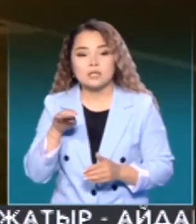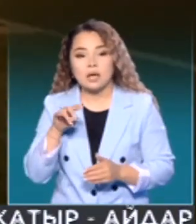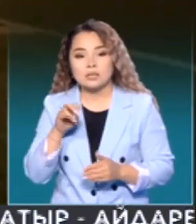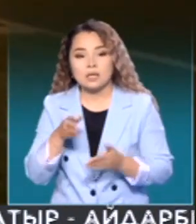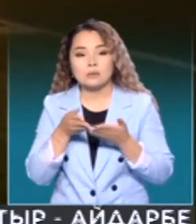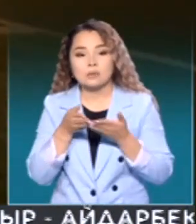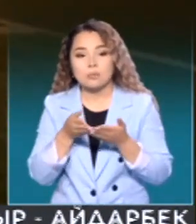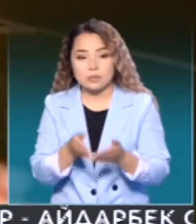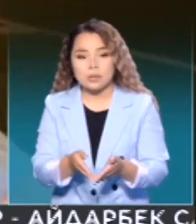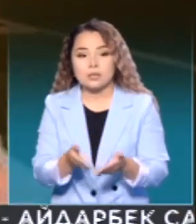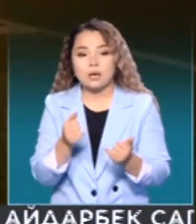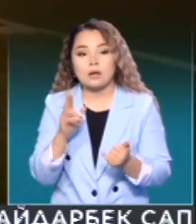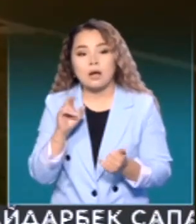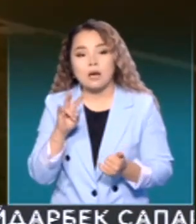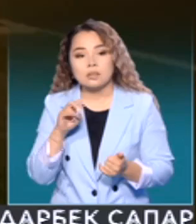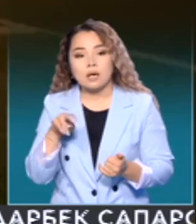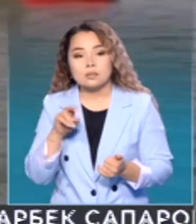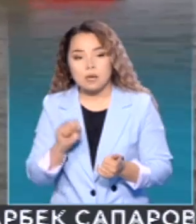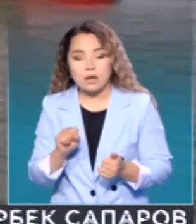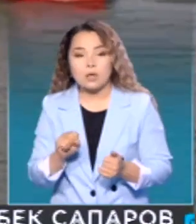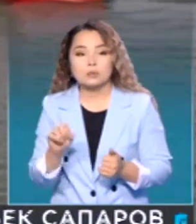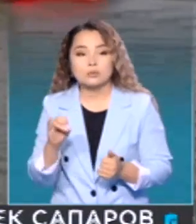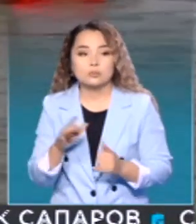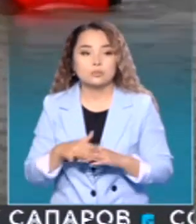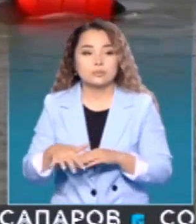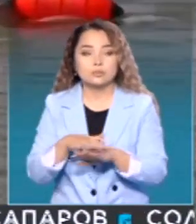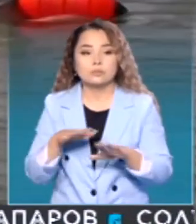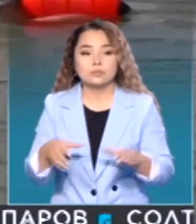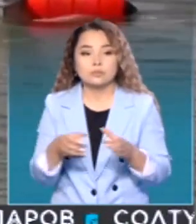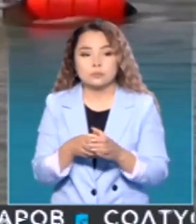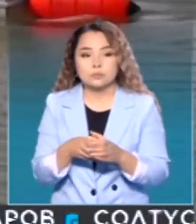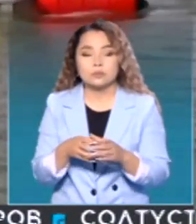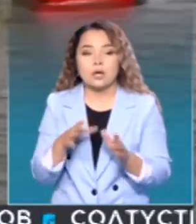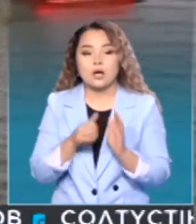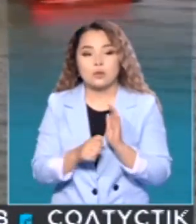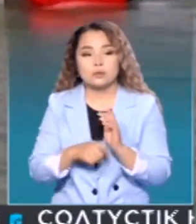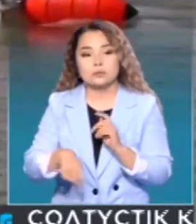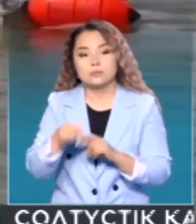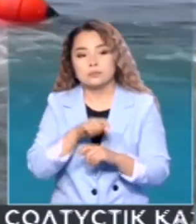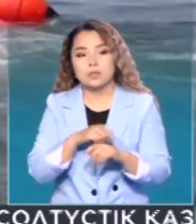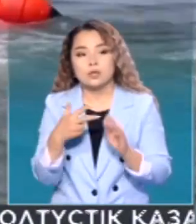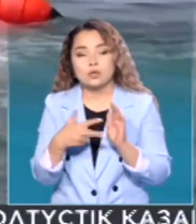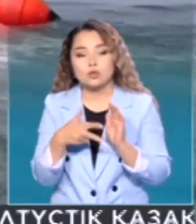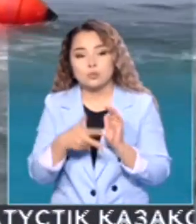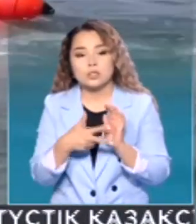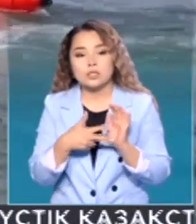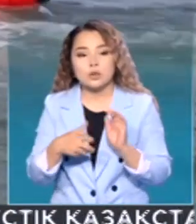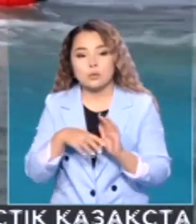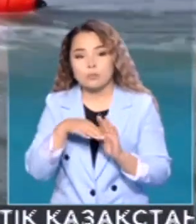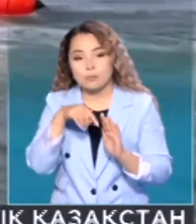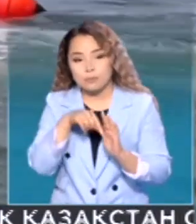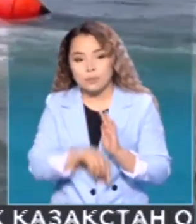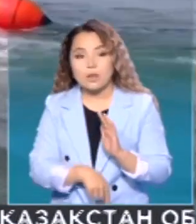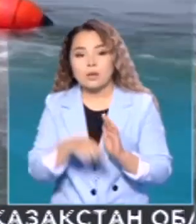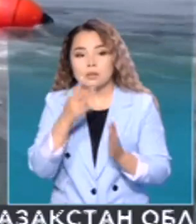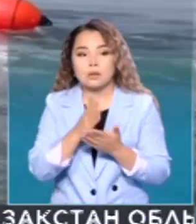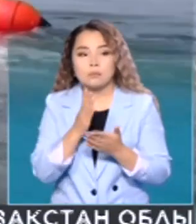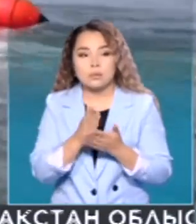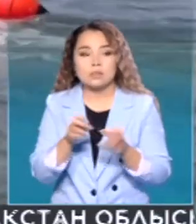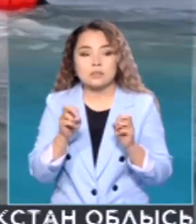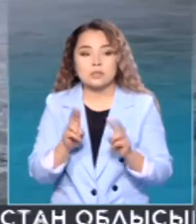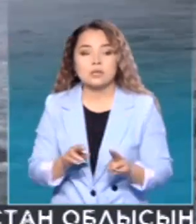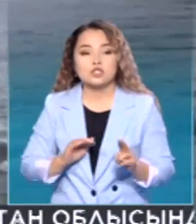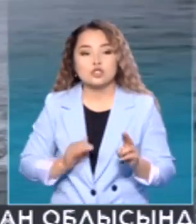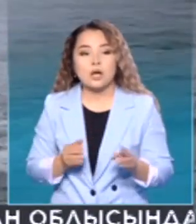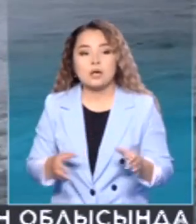Атлант мұхитында Канаданың оңтүстік жағалауында 600 шақырым жерде 3800 метр тереңдікте жатыр. Осы апат орнына жеке